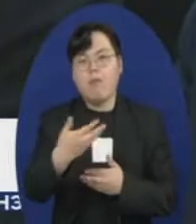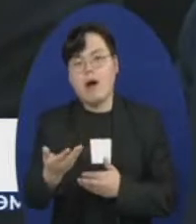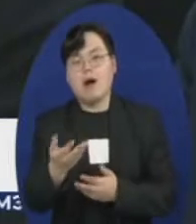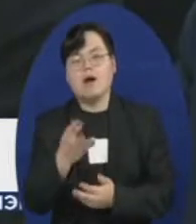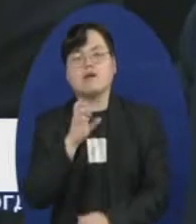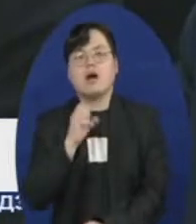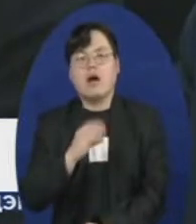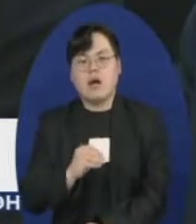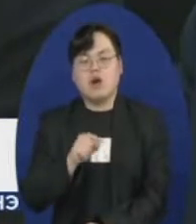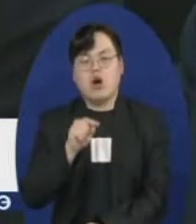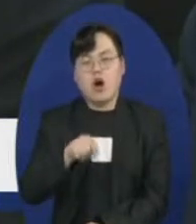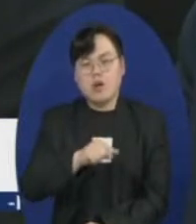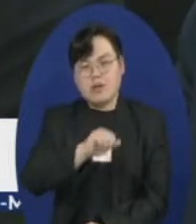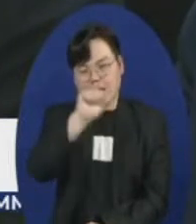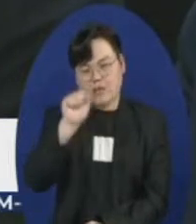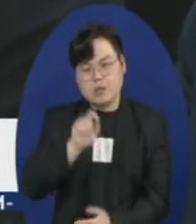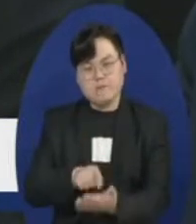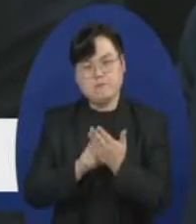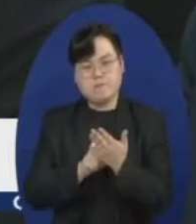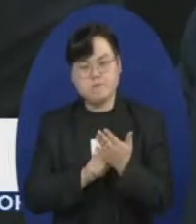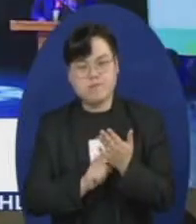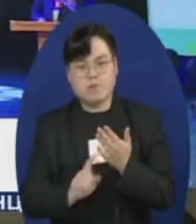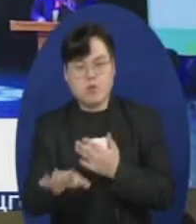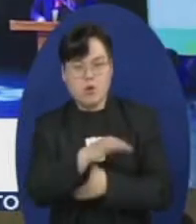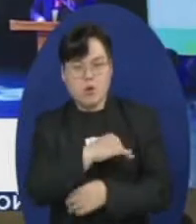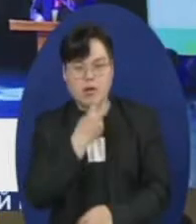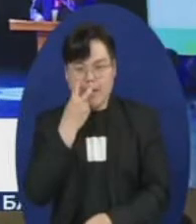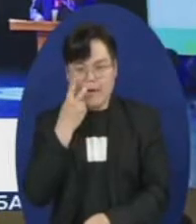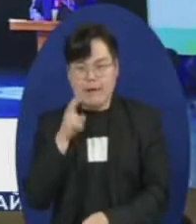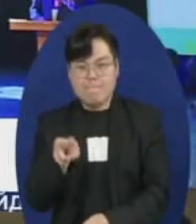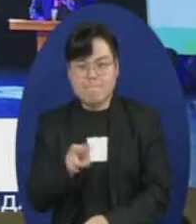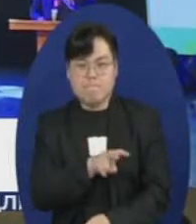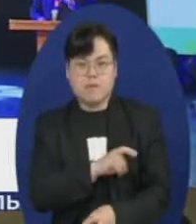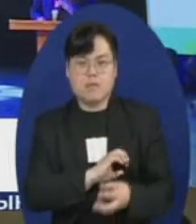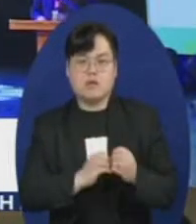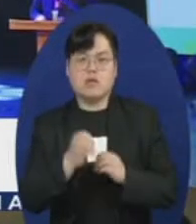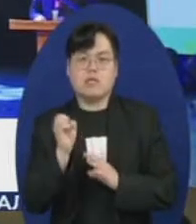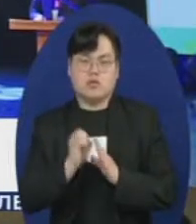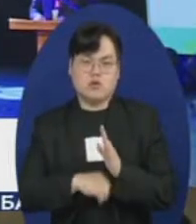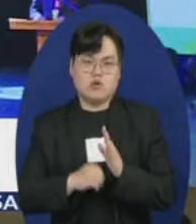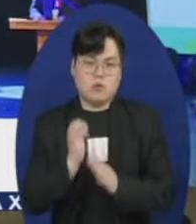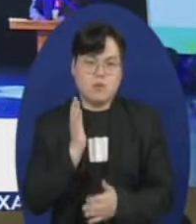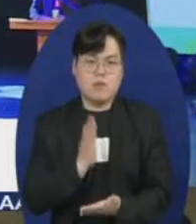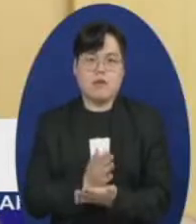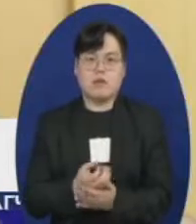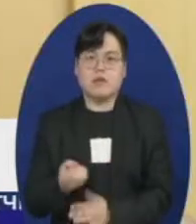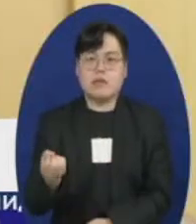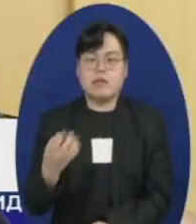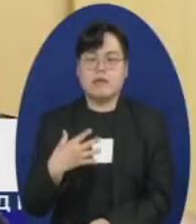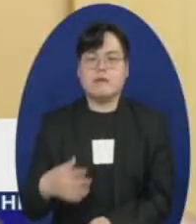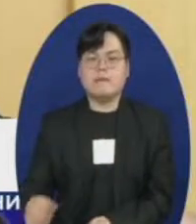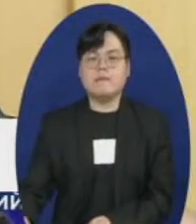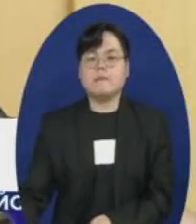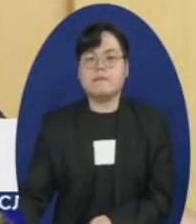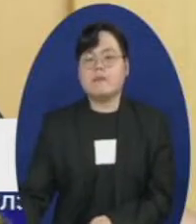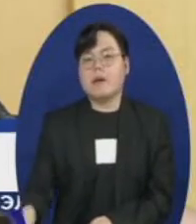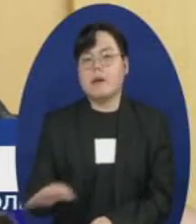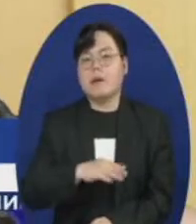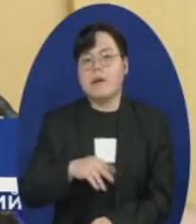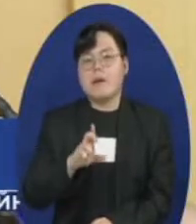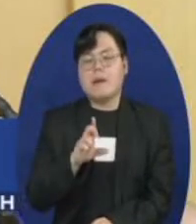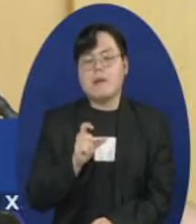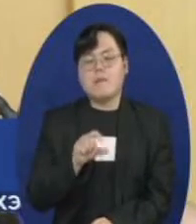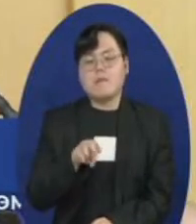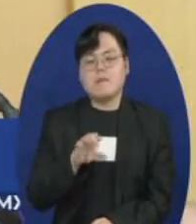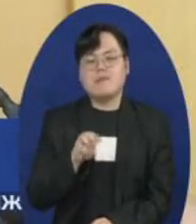гээд одоо тулгамдж байгаа асуудлыг тогтолцоогоор нь авч үзэх шаардлага байгааг зөвлөгөөнд оролцогчид дуулгалаа. Бид нар бол пестицидийн